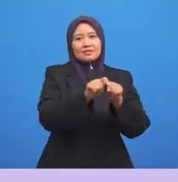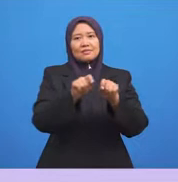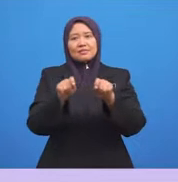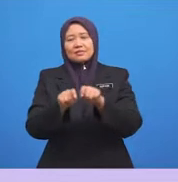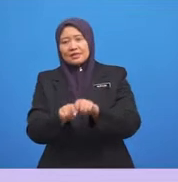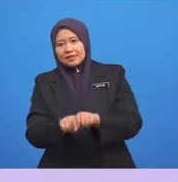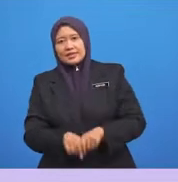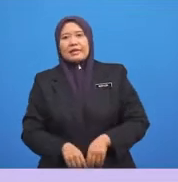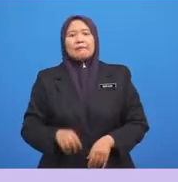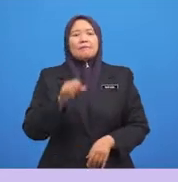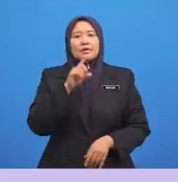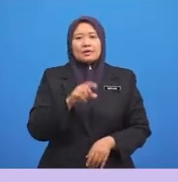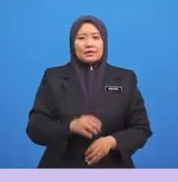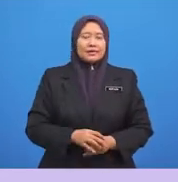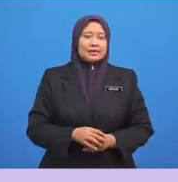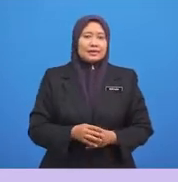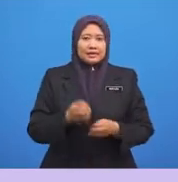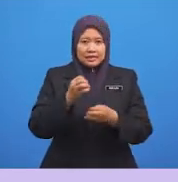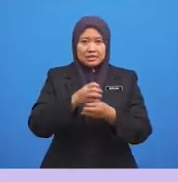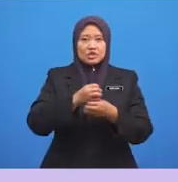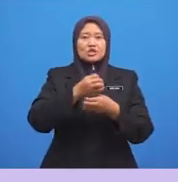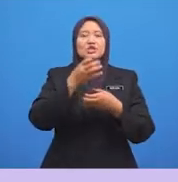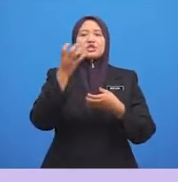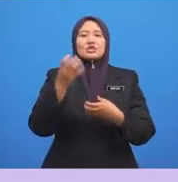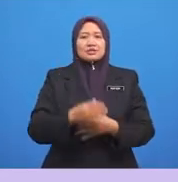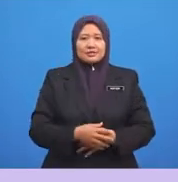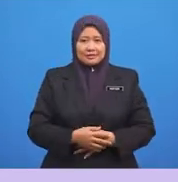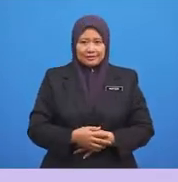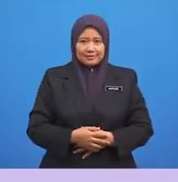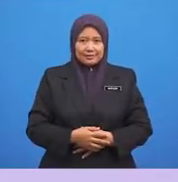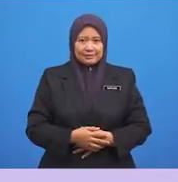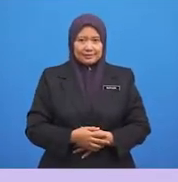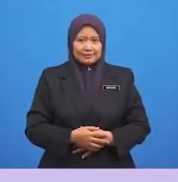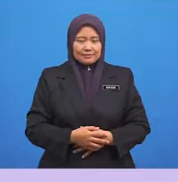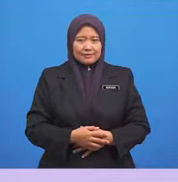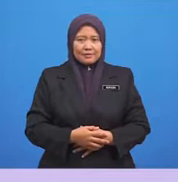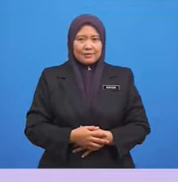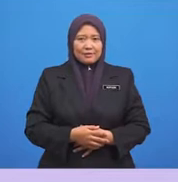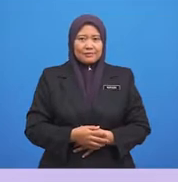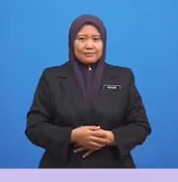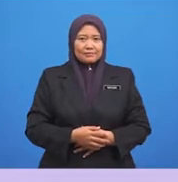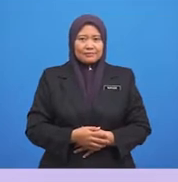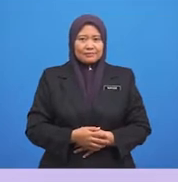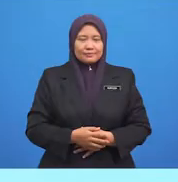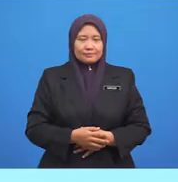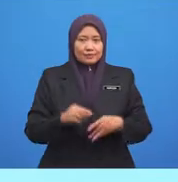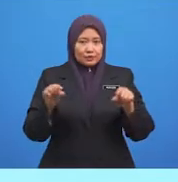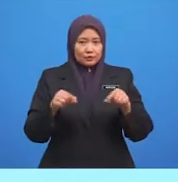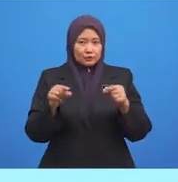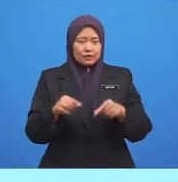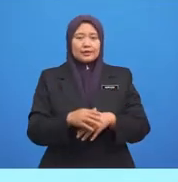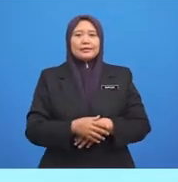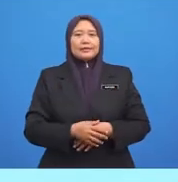tepat. Jawapannya ialah seperti bertih digoreng.